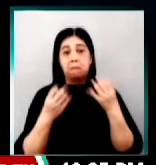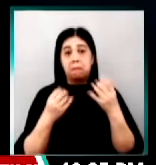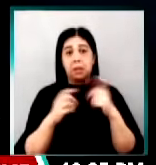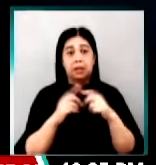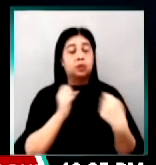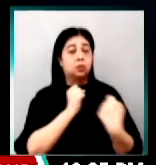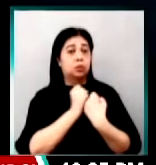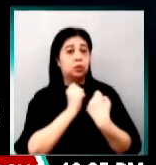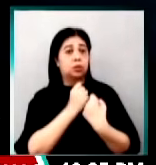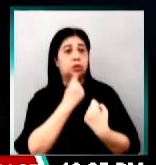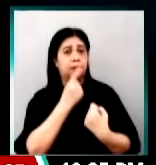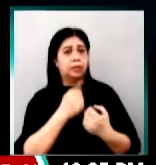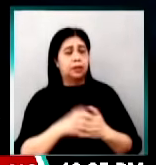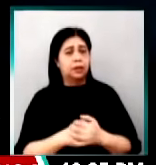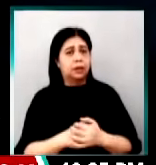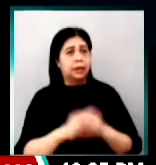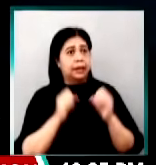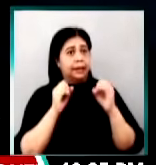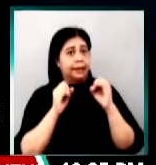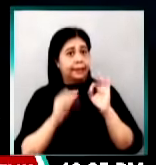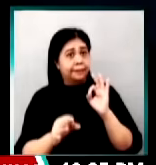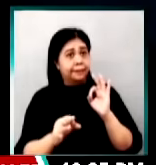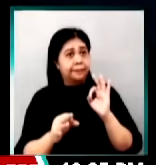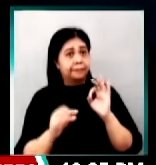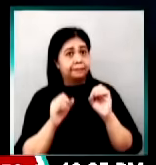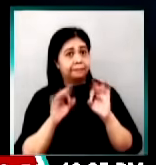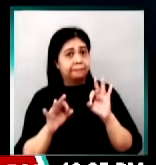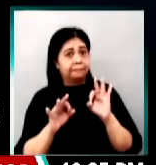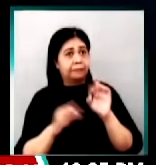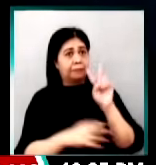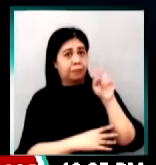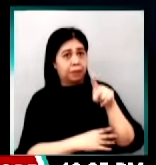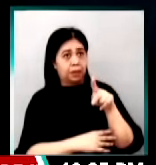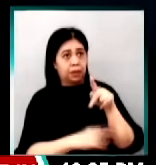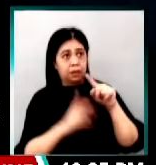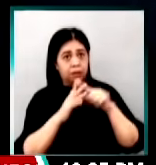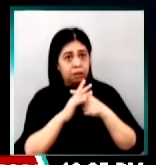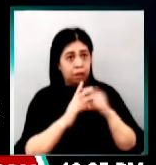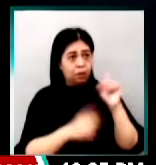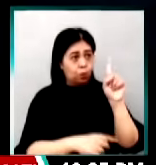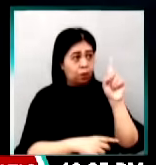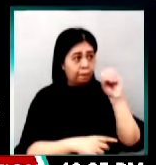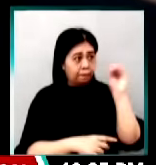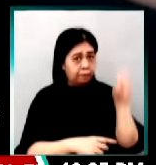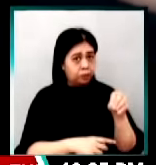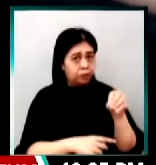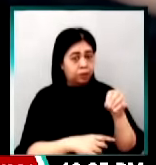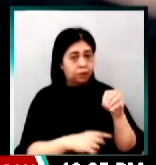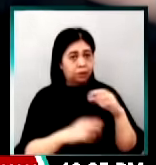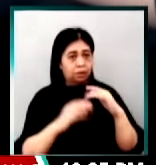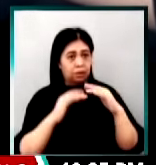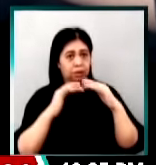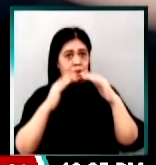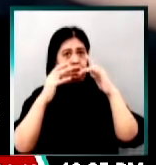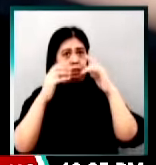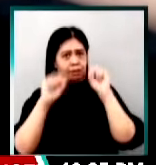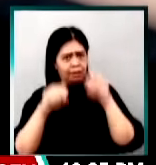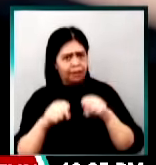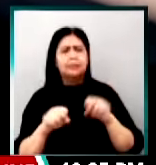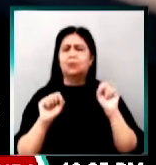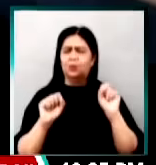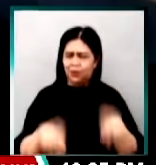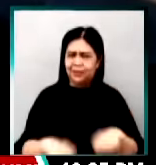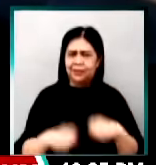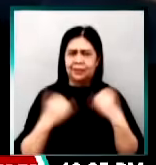nagsasabi kung yung pag-VP mo nga nag-umpisa kang 1%, pero kinaya mo, pwede namang kayanin pa din ngayon, pero